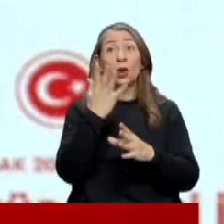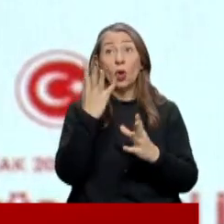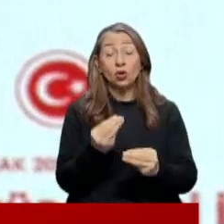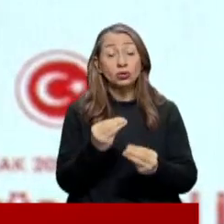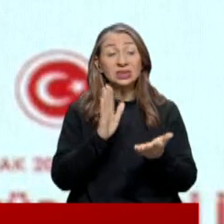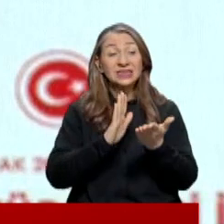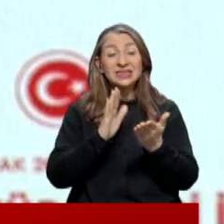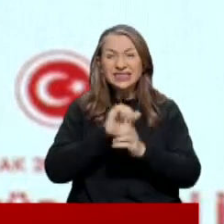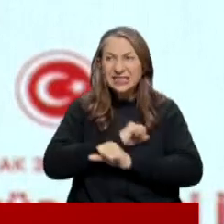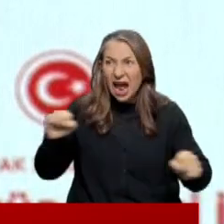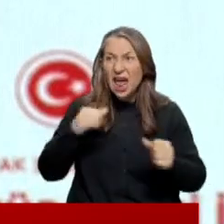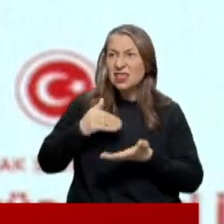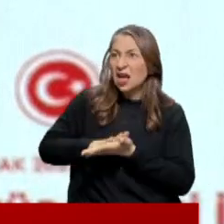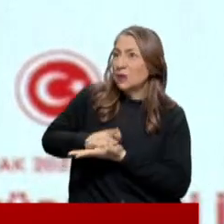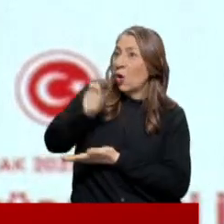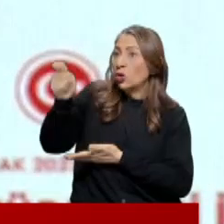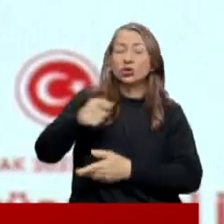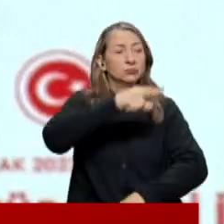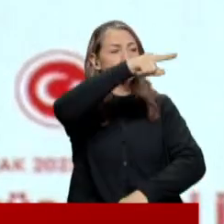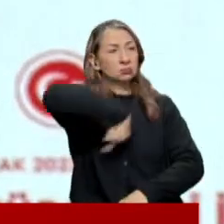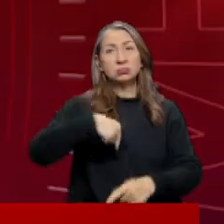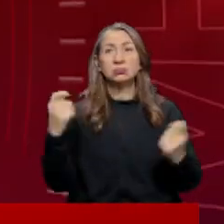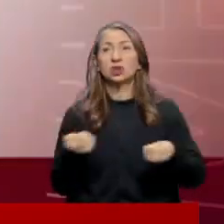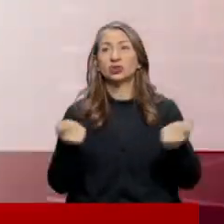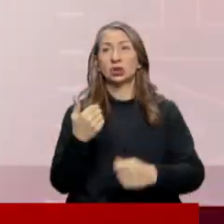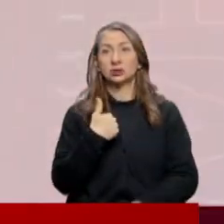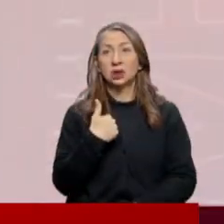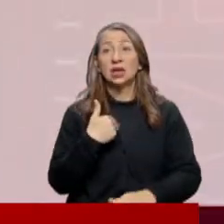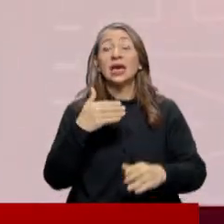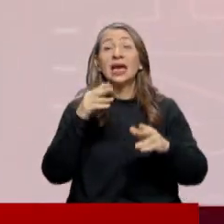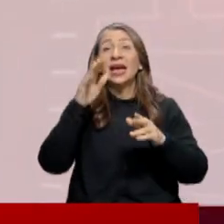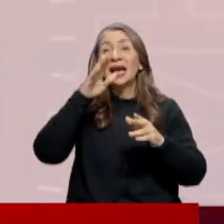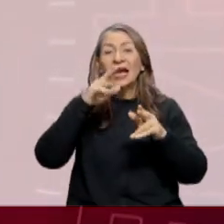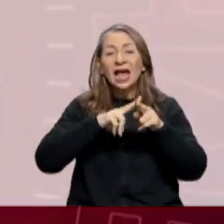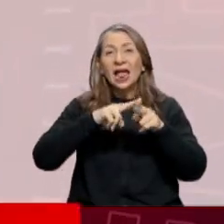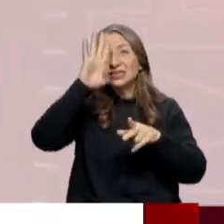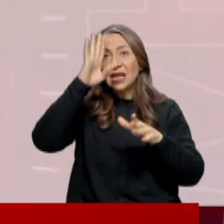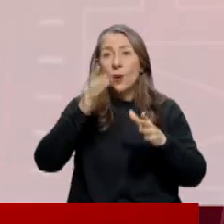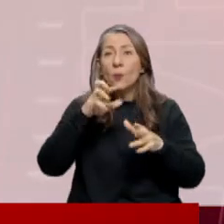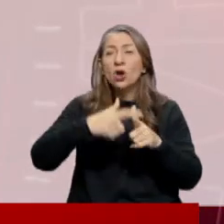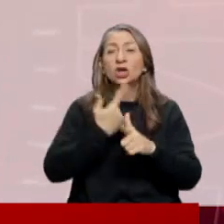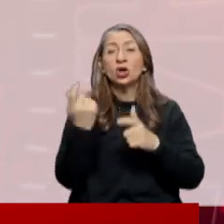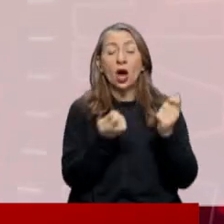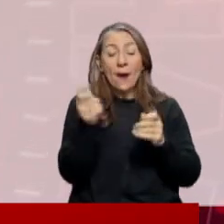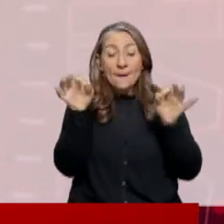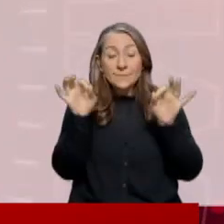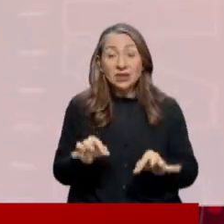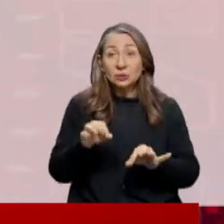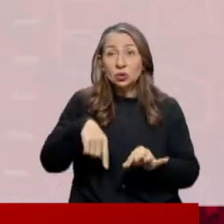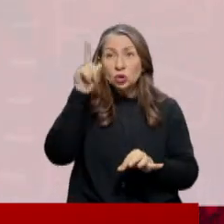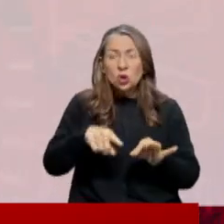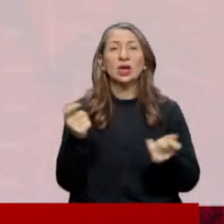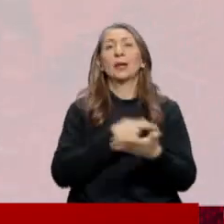oldukları tazminat ve zararın rücu edilmesini sağlayacağız. Kanal İstanbul projesini göreve başladığımız gün